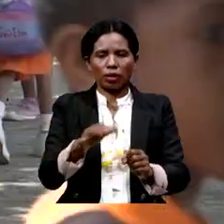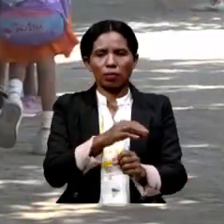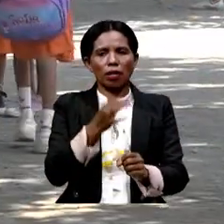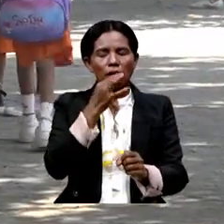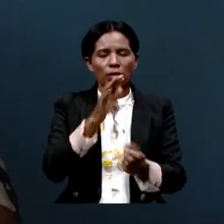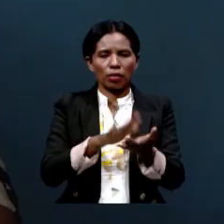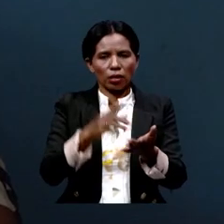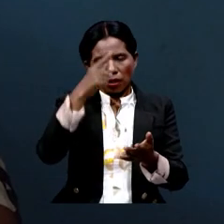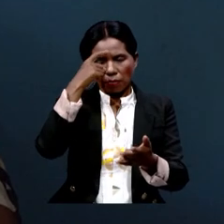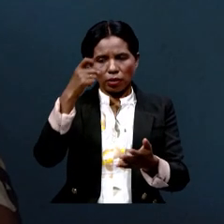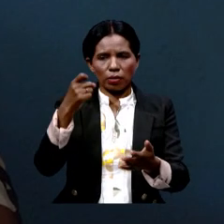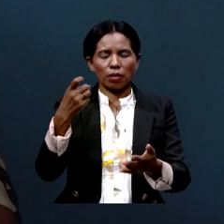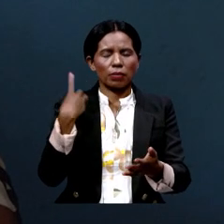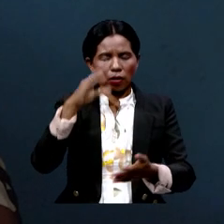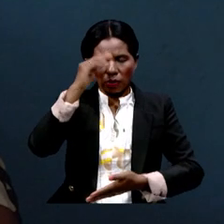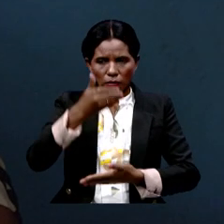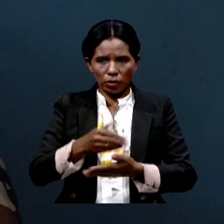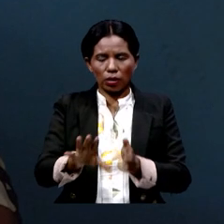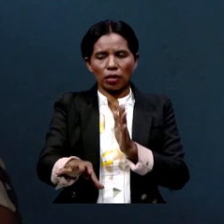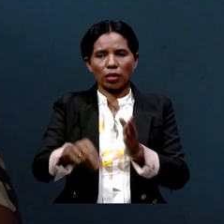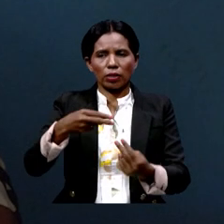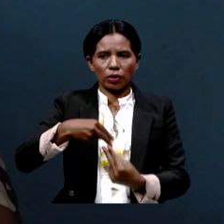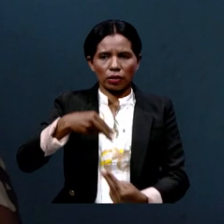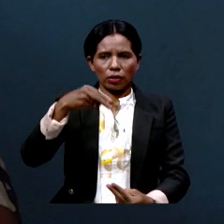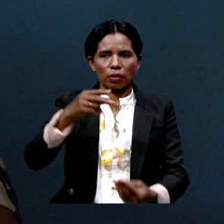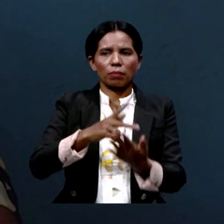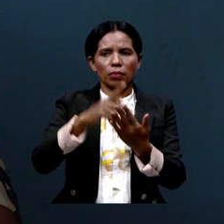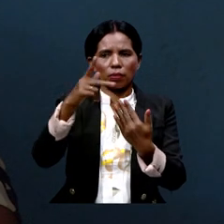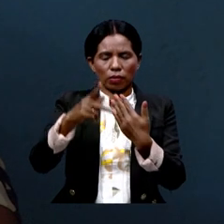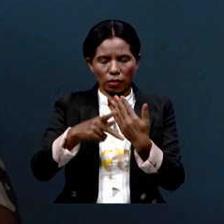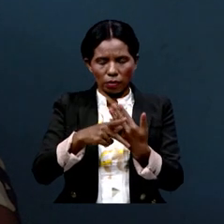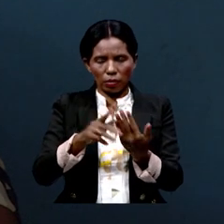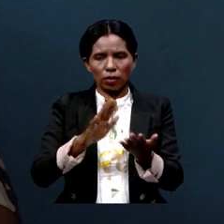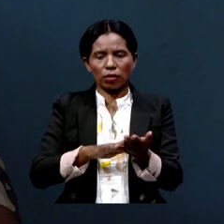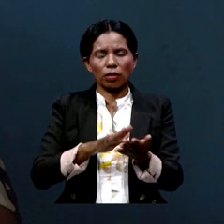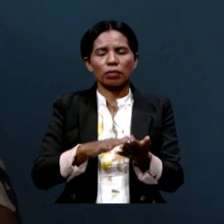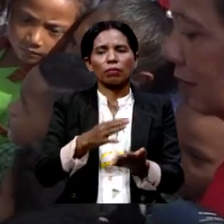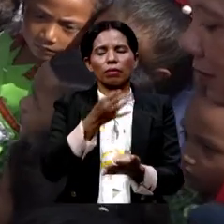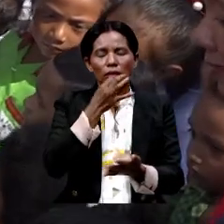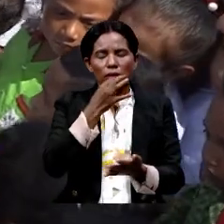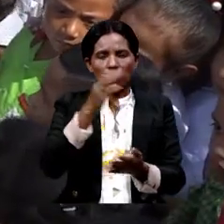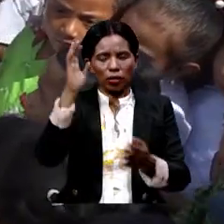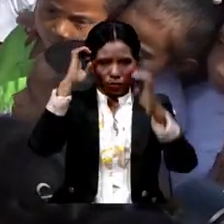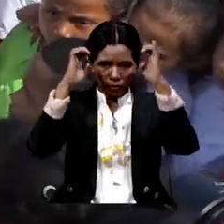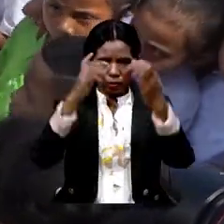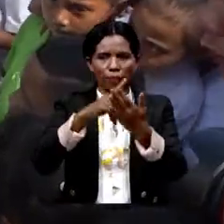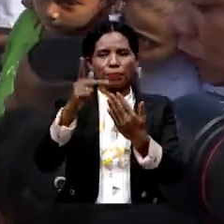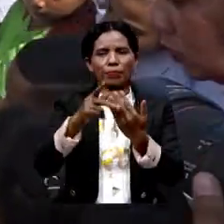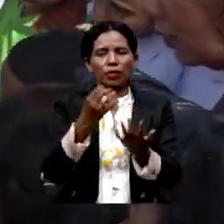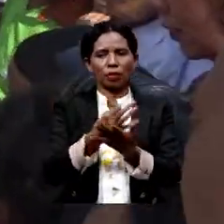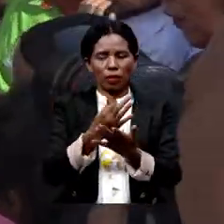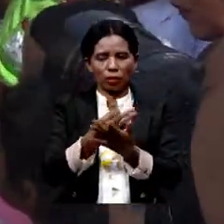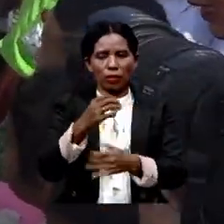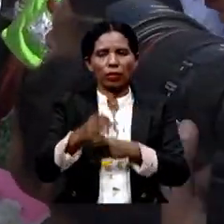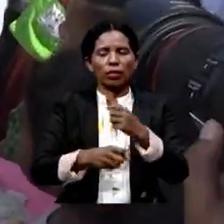tambah ami onser mas presidun atau hetan nutrisi musi program merena sekolah ya edukasi ne program ini ne. Orsamento merenda sekolah